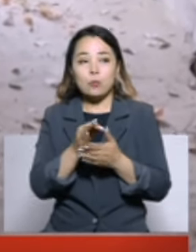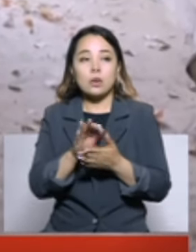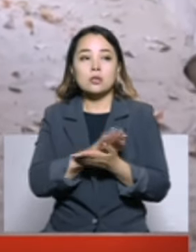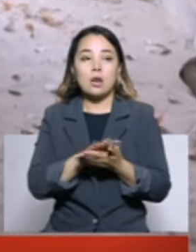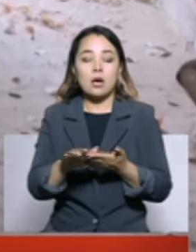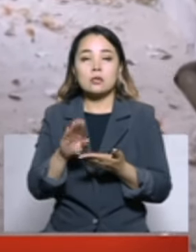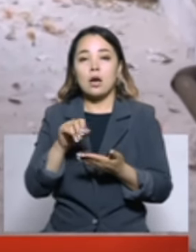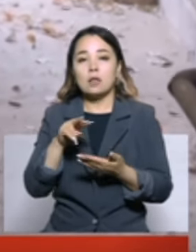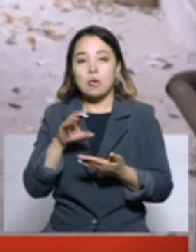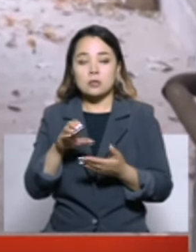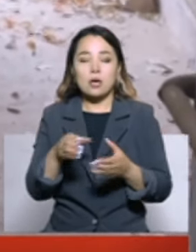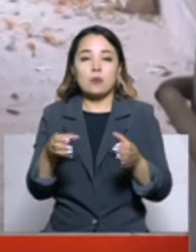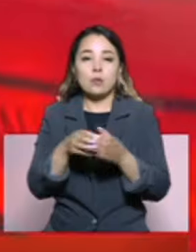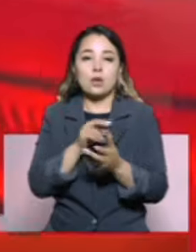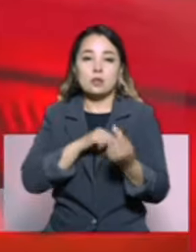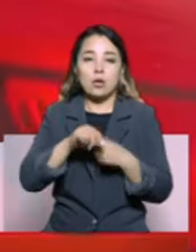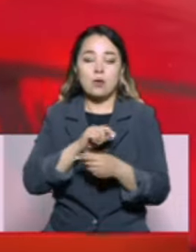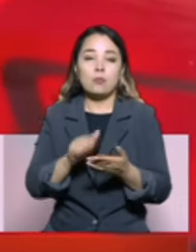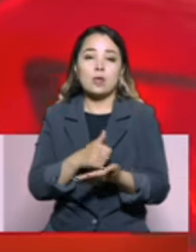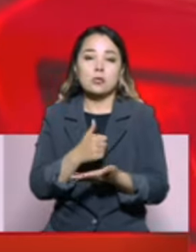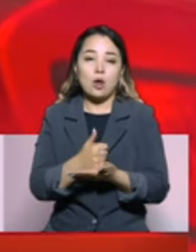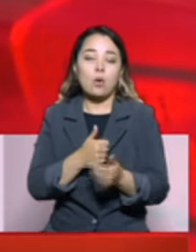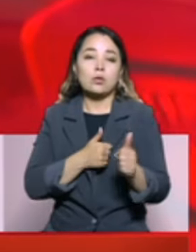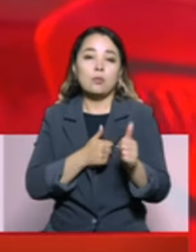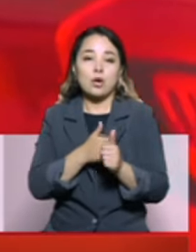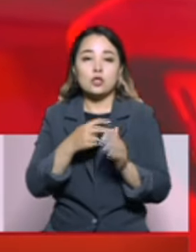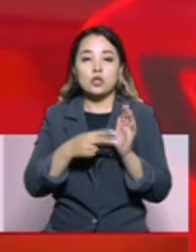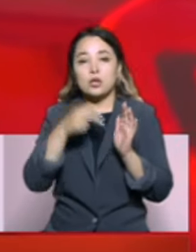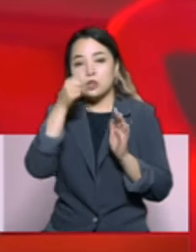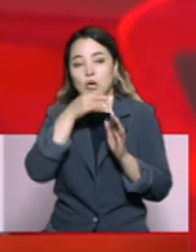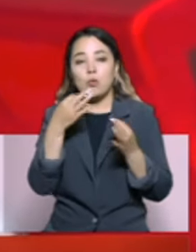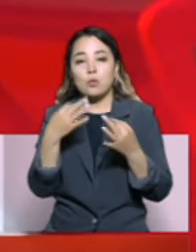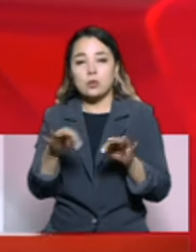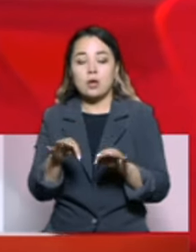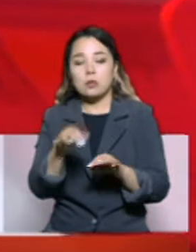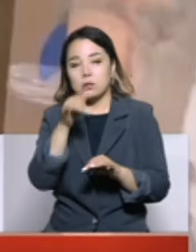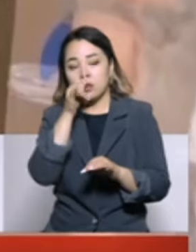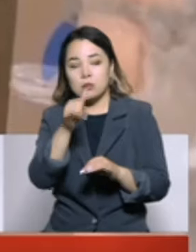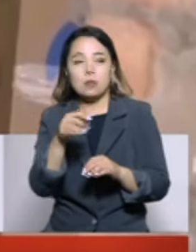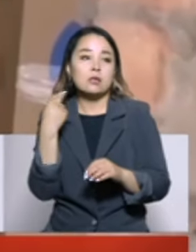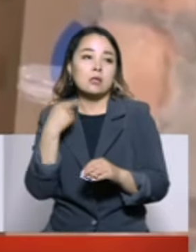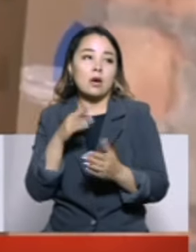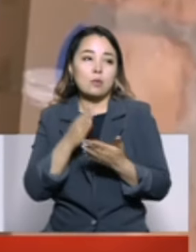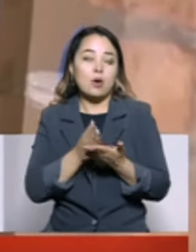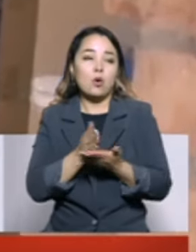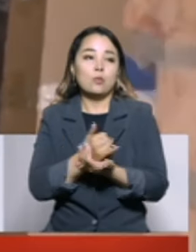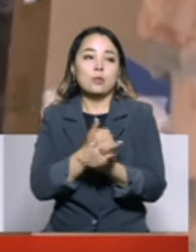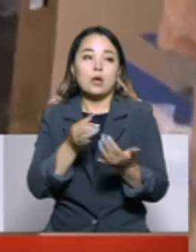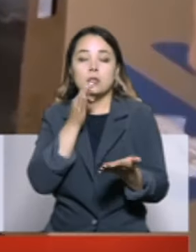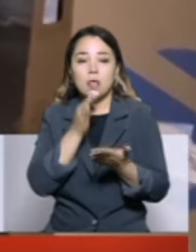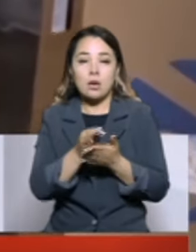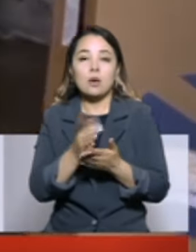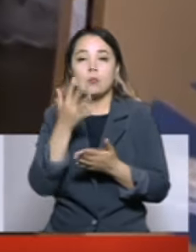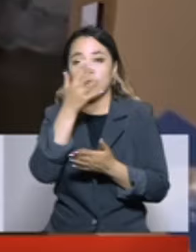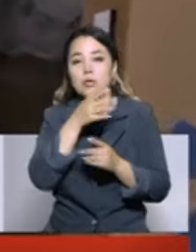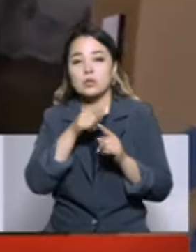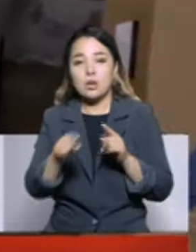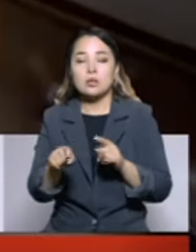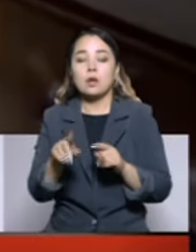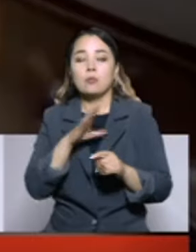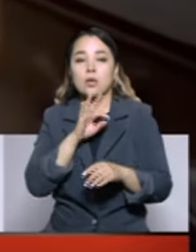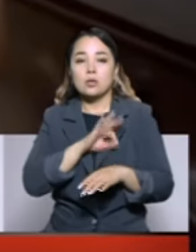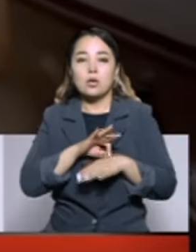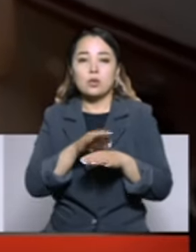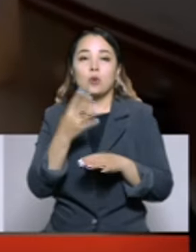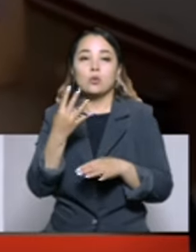таза Талас кәсіпорнының басшысы мен орынбасары 7 жылға бас бостандығынан айырылды. Коммуналдық мекемеге жауаптылар 5 жылдан бері теңгерімде